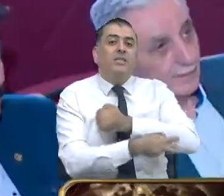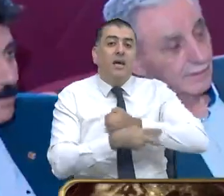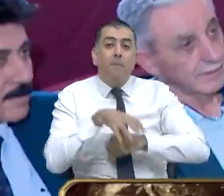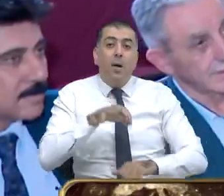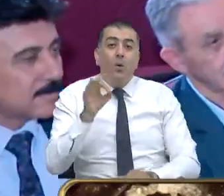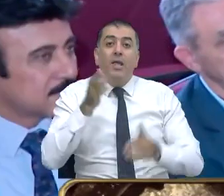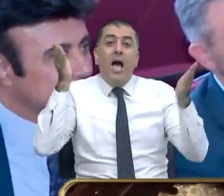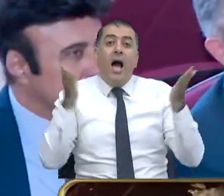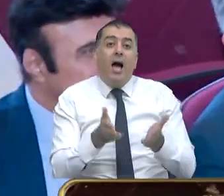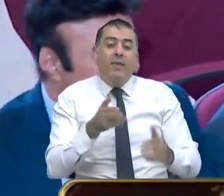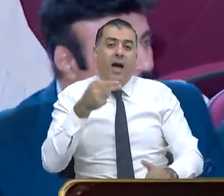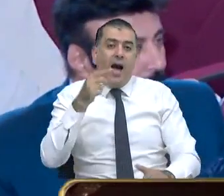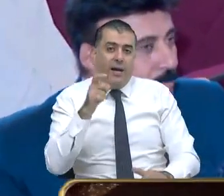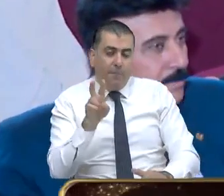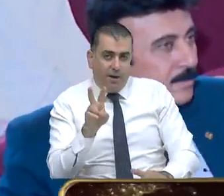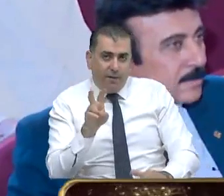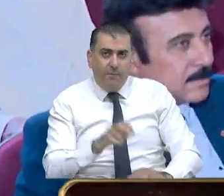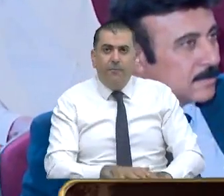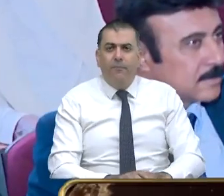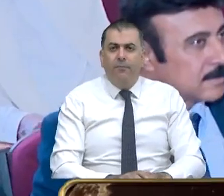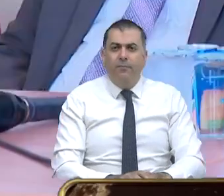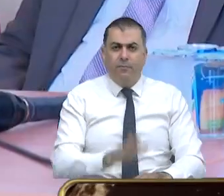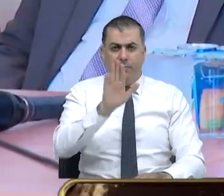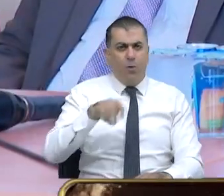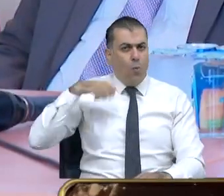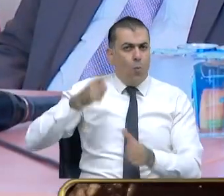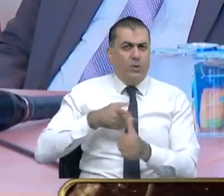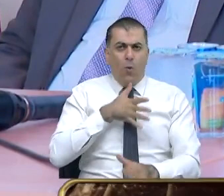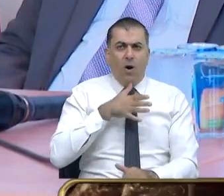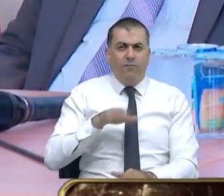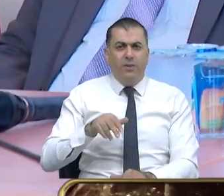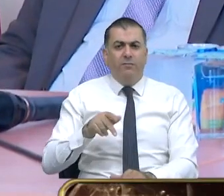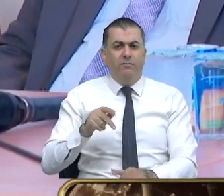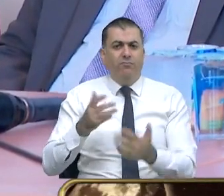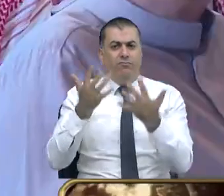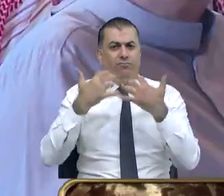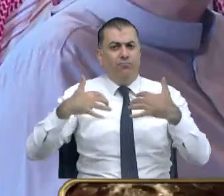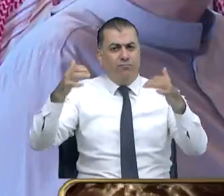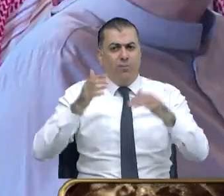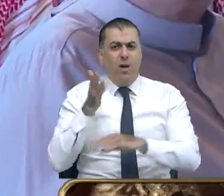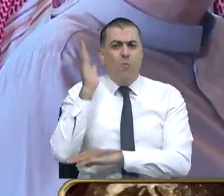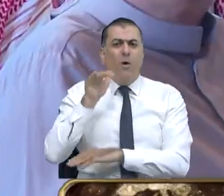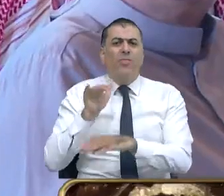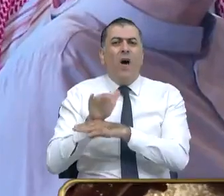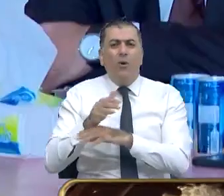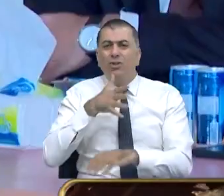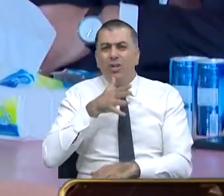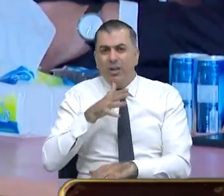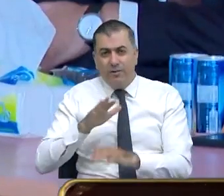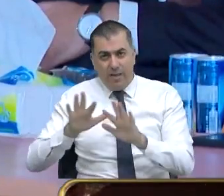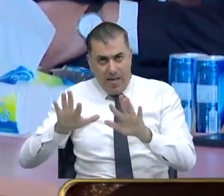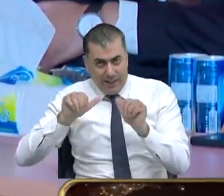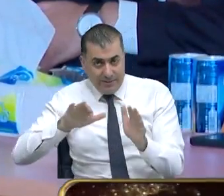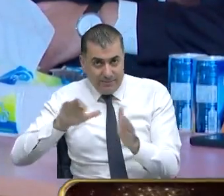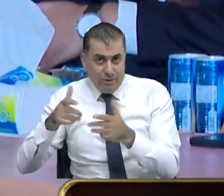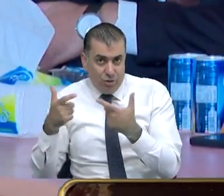منطقه وادي عربه وقال الخلايله ان تنظيم ملتقيات الوعظ والارشاد والايام الخيريه والايام الطبيه المجانيه